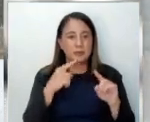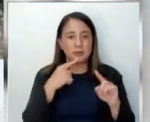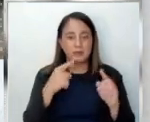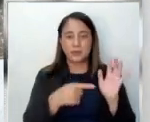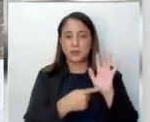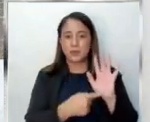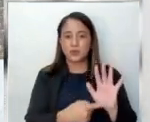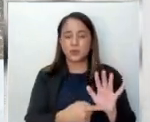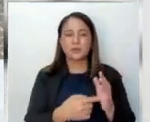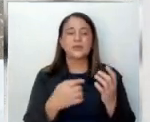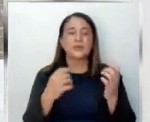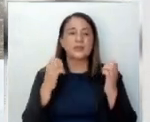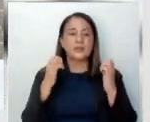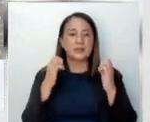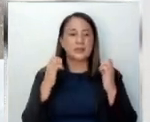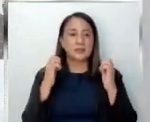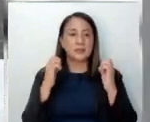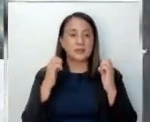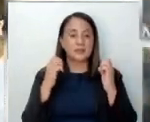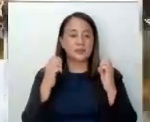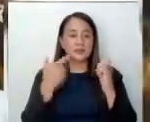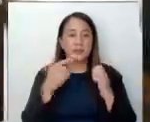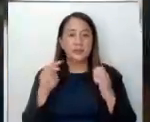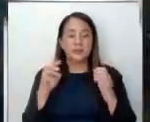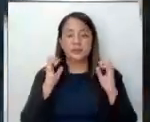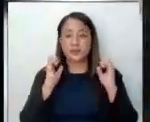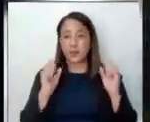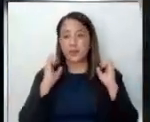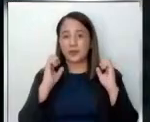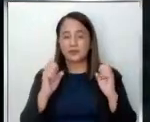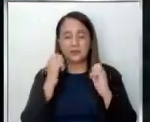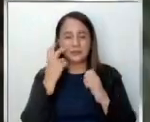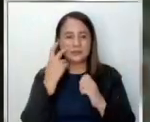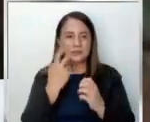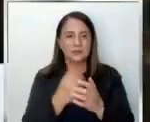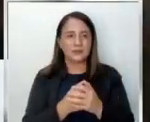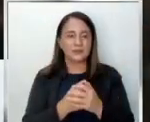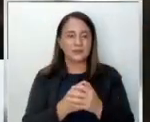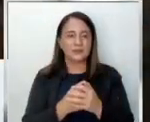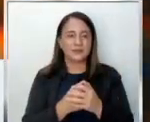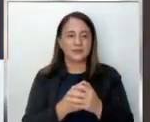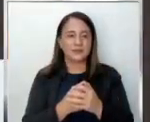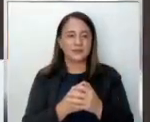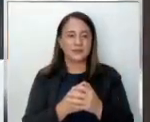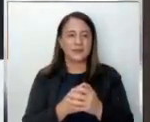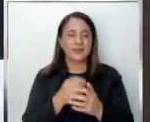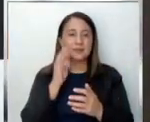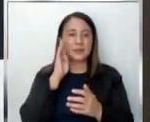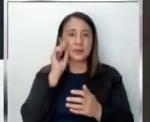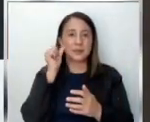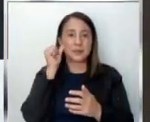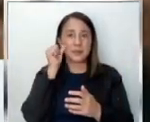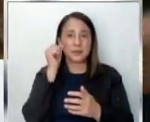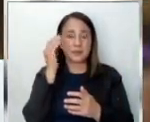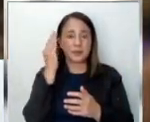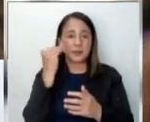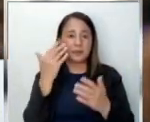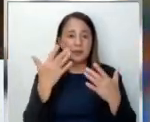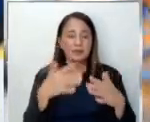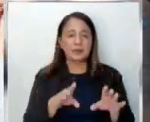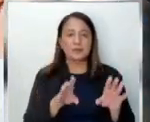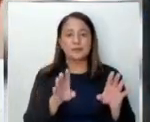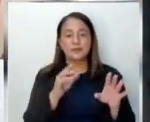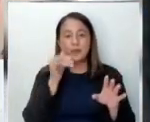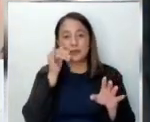bod at ang pagbabalik workout niya. Balik Guam naman si Benjamin Alves matapos ang kanyang lock-in taping para sa